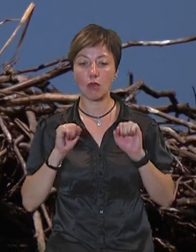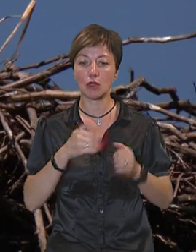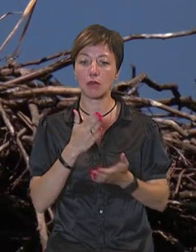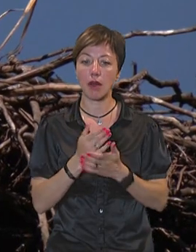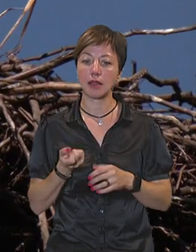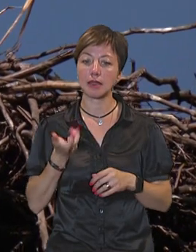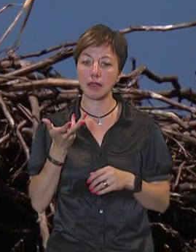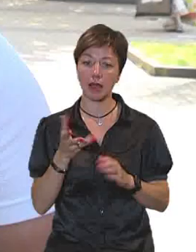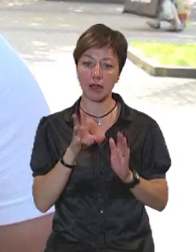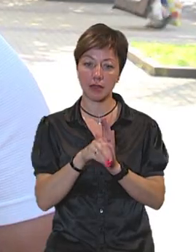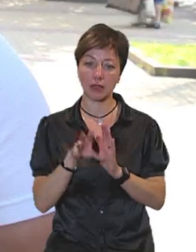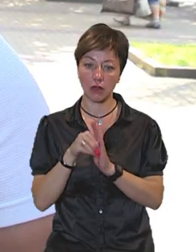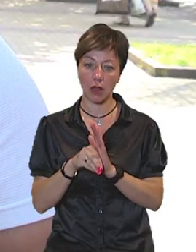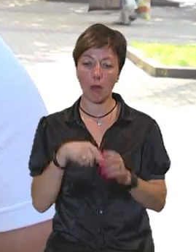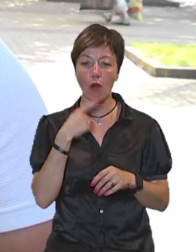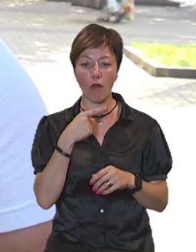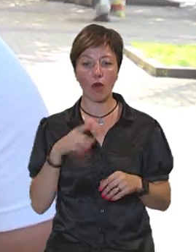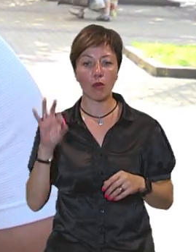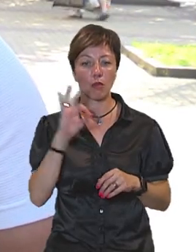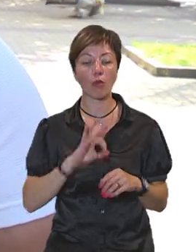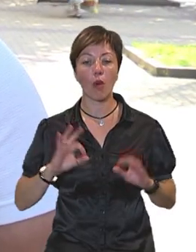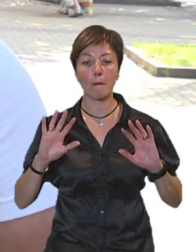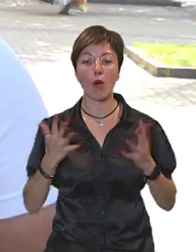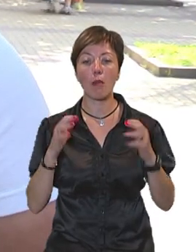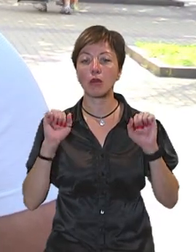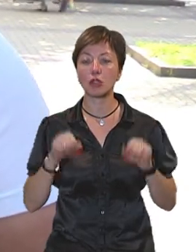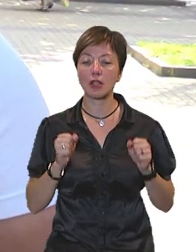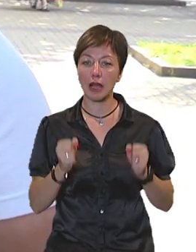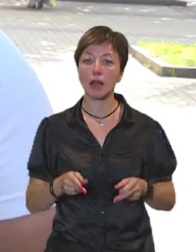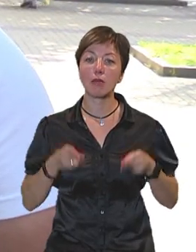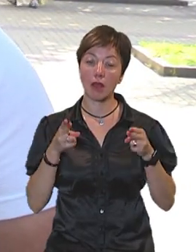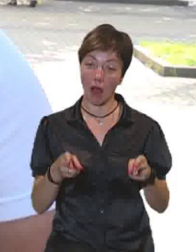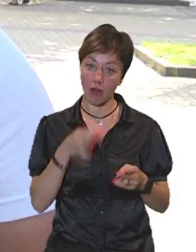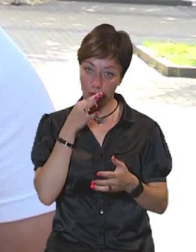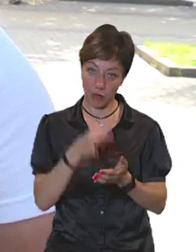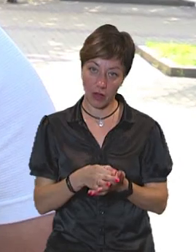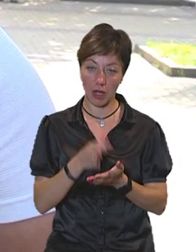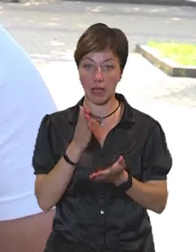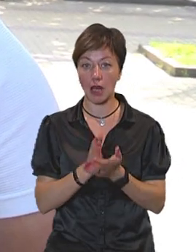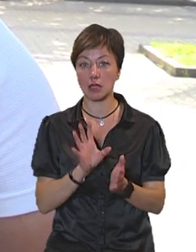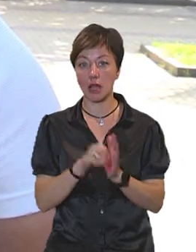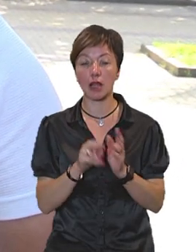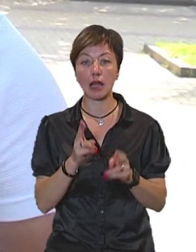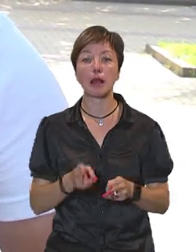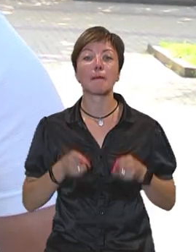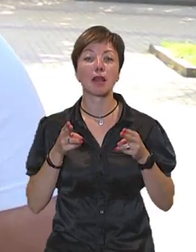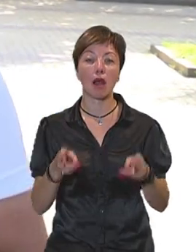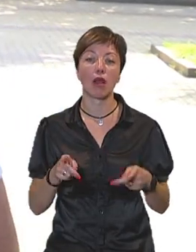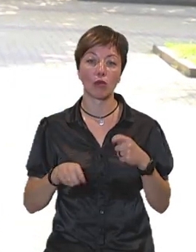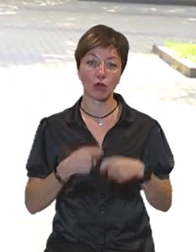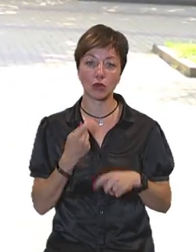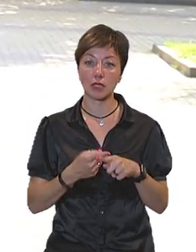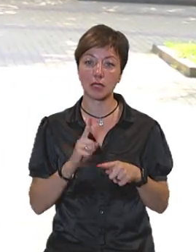мати декілька складових. Ми говоримо про момент можливої кримінальної відповідальності, наявності складу кримінального правопорушення.